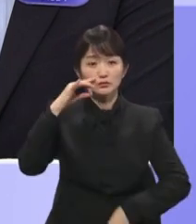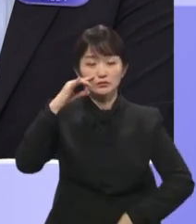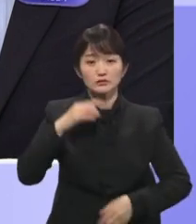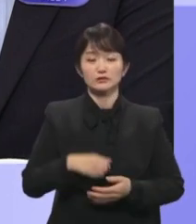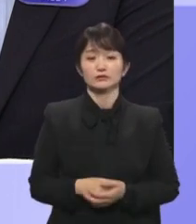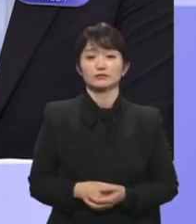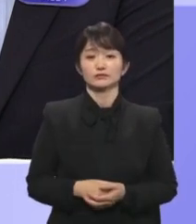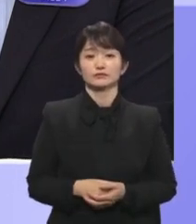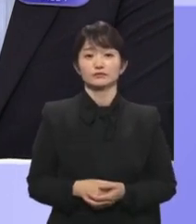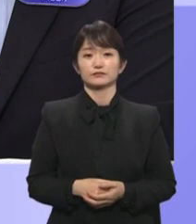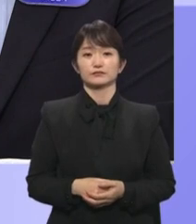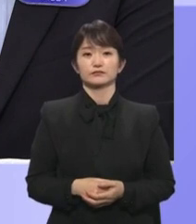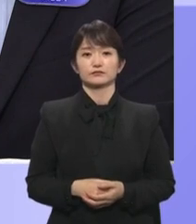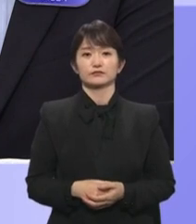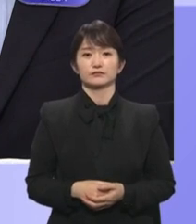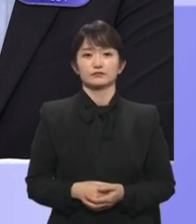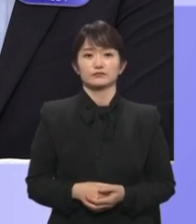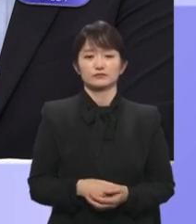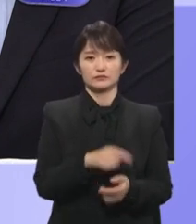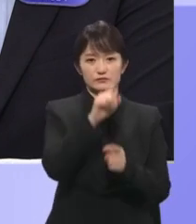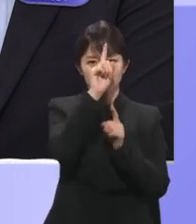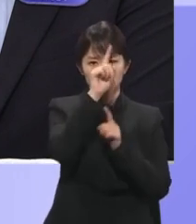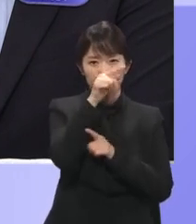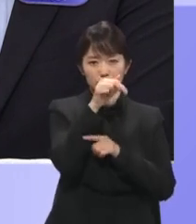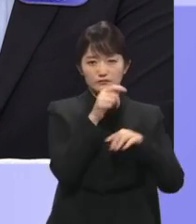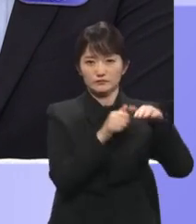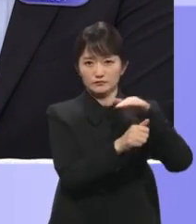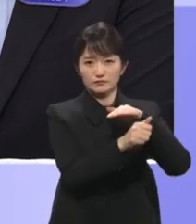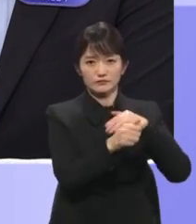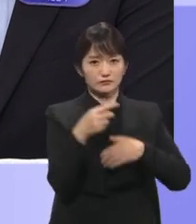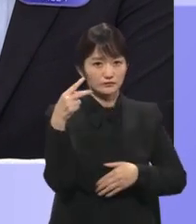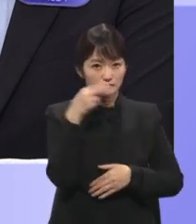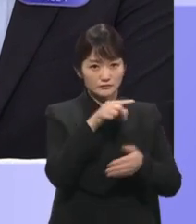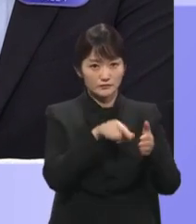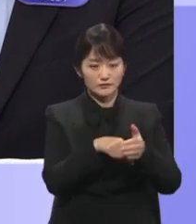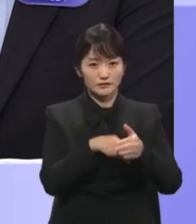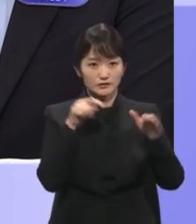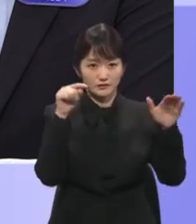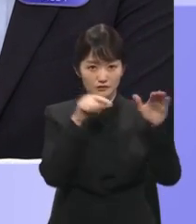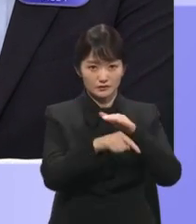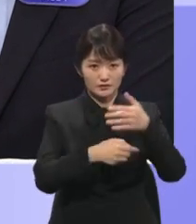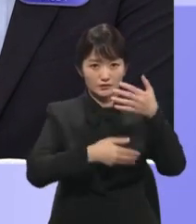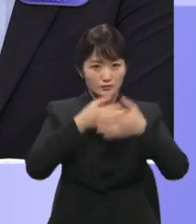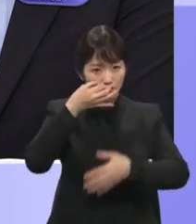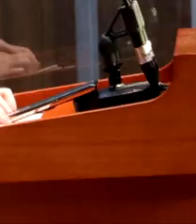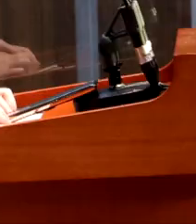행보가 이재명 대표 단식 때 찾아갔던 거였거든요 그 장면부터 좀 보고